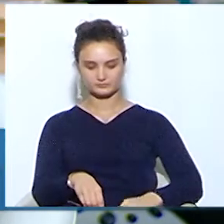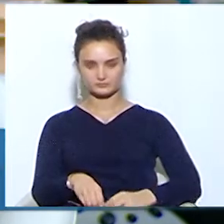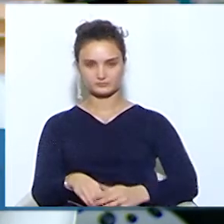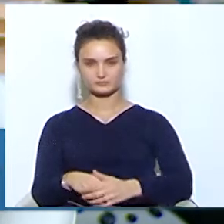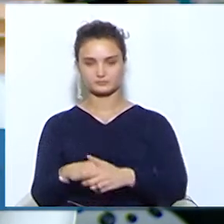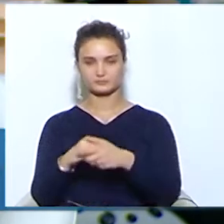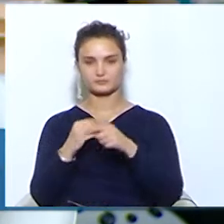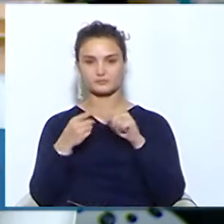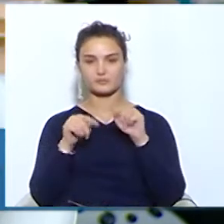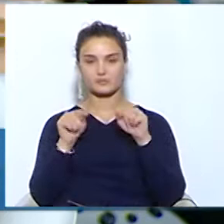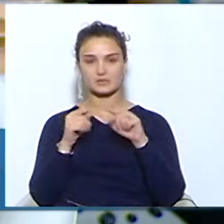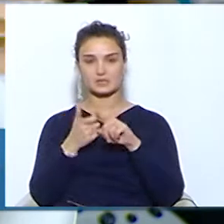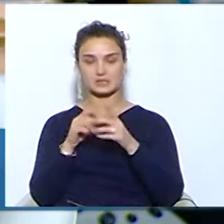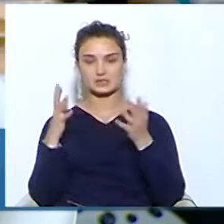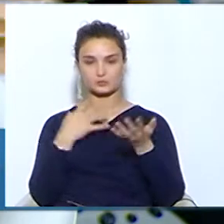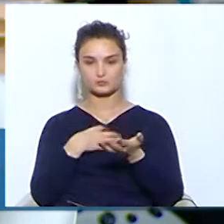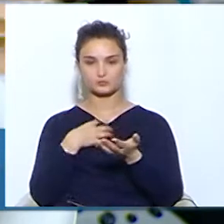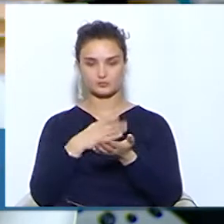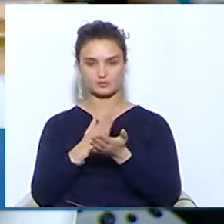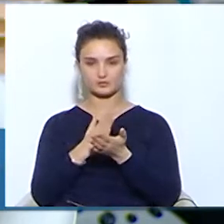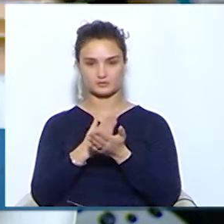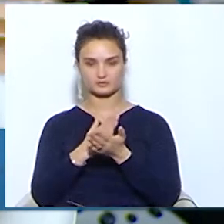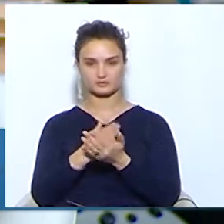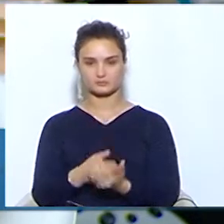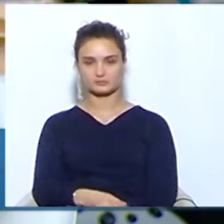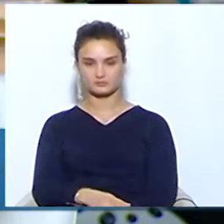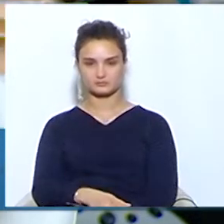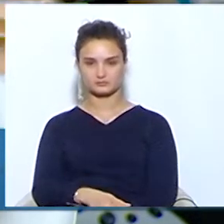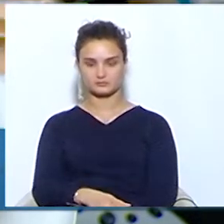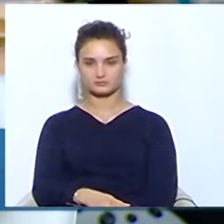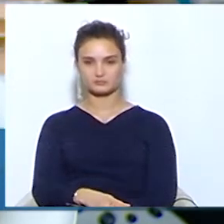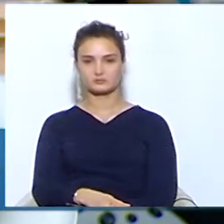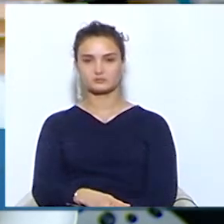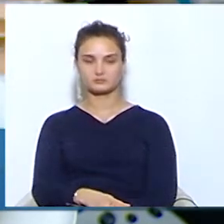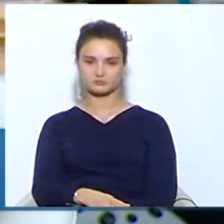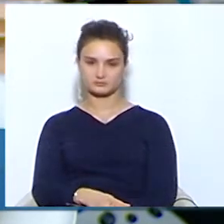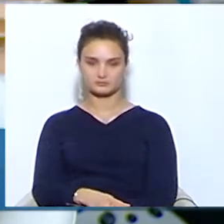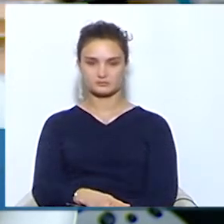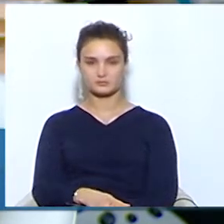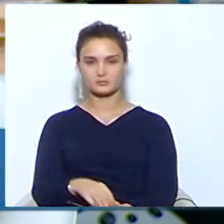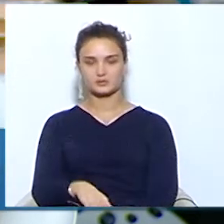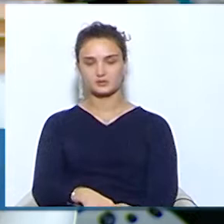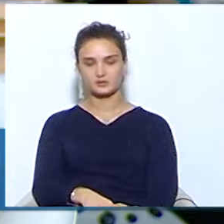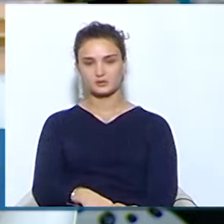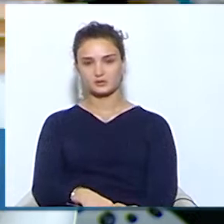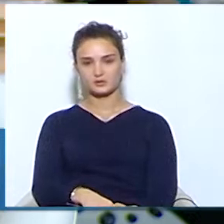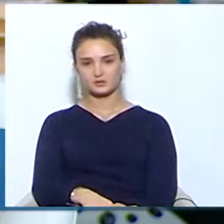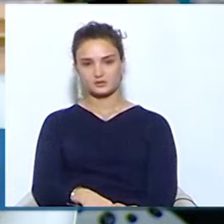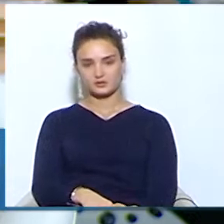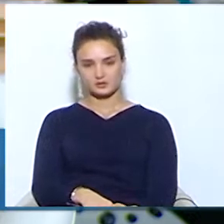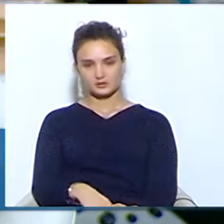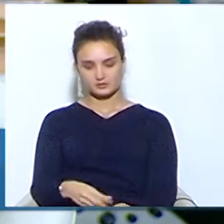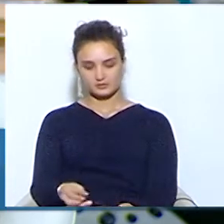ვარ, ამასაც ძალიან დიდი მნიშვნელობა აქვს. ვინც ამას ამბობს, ის გარკვეულ ენერგიას დებს ამ